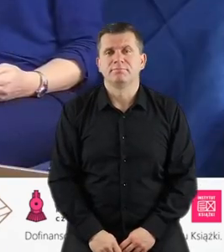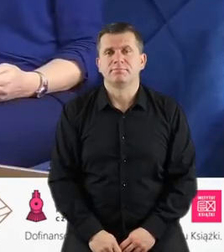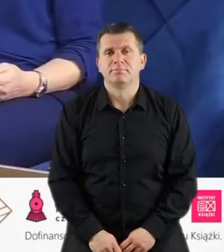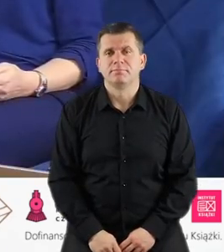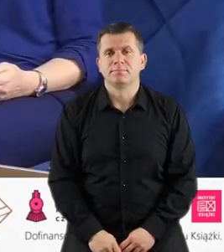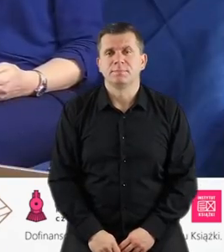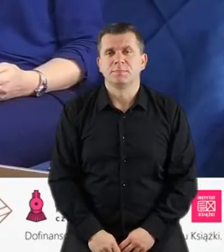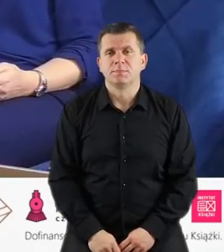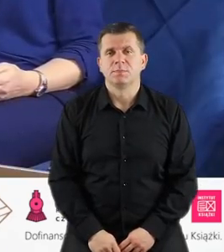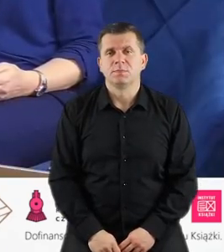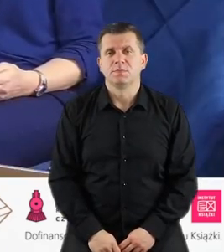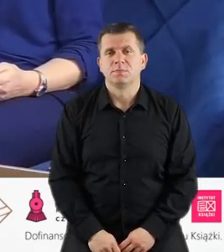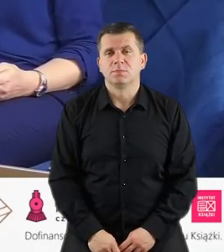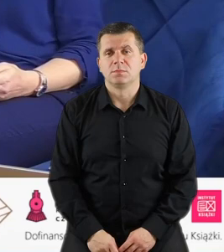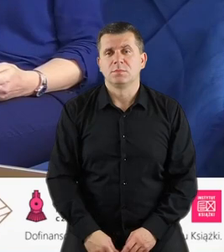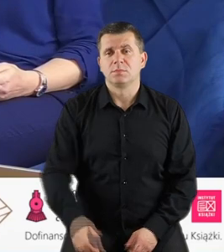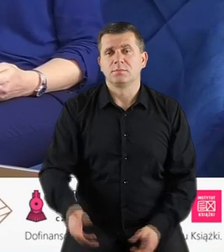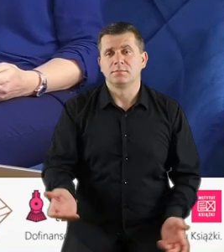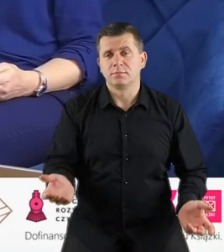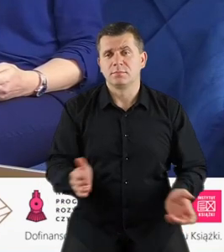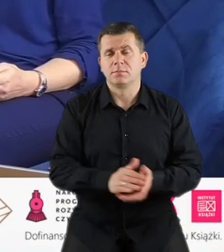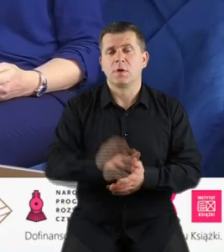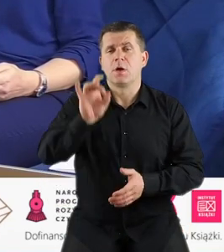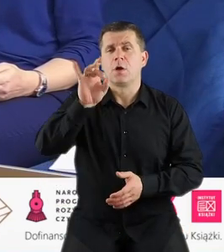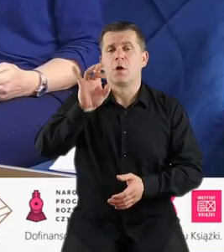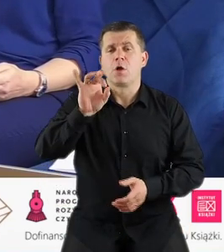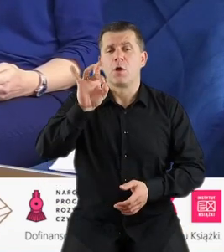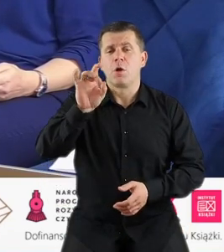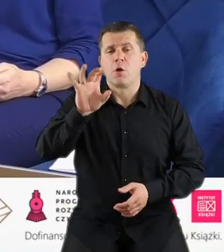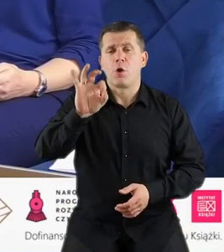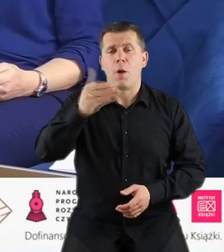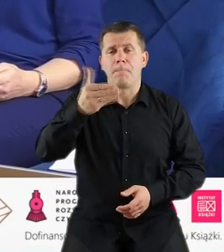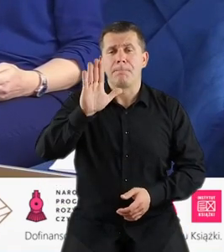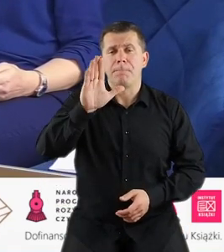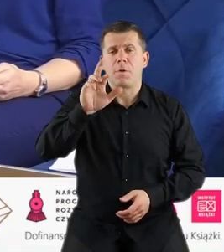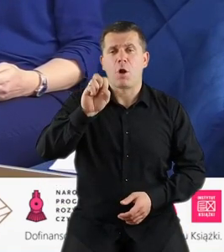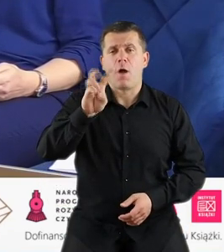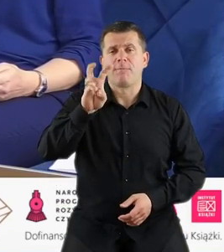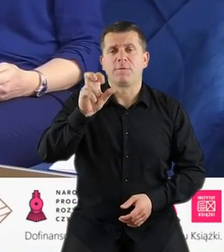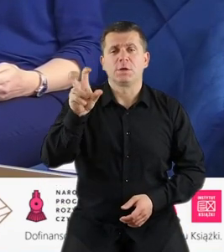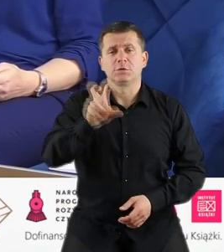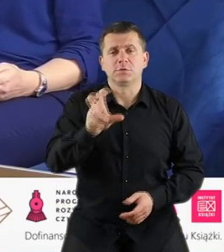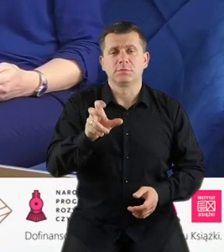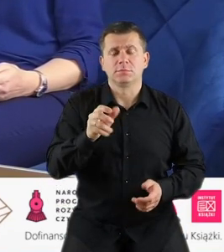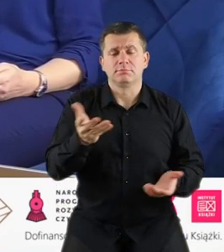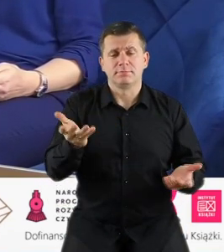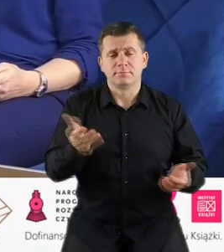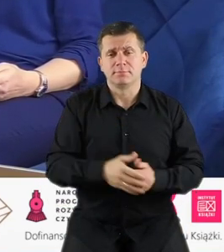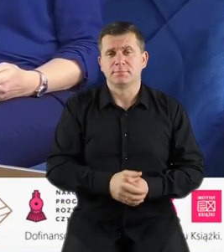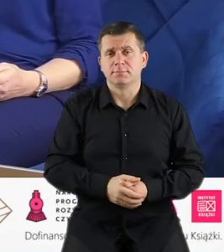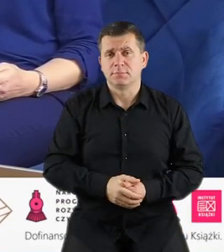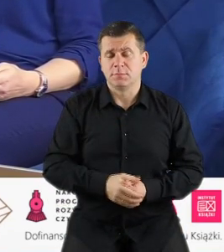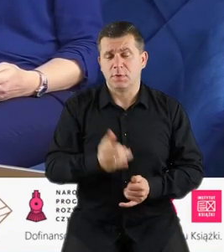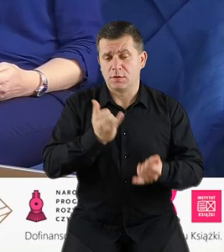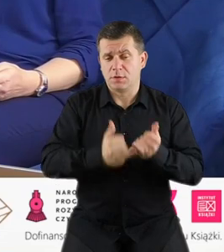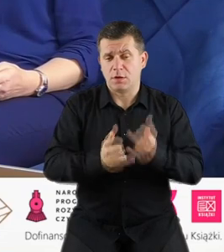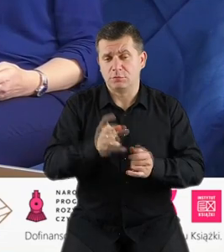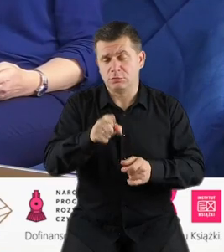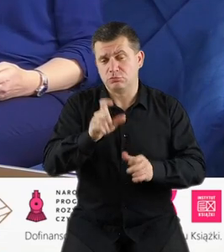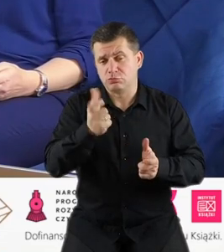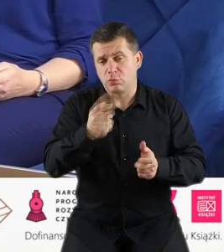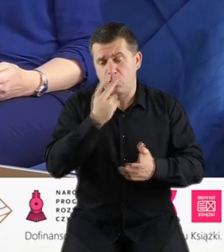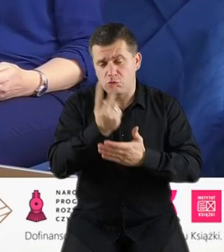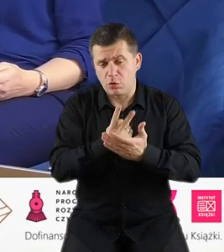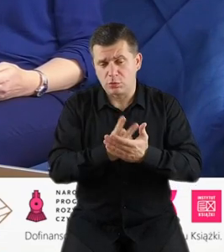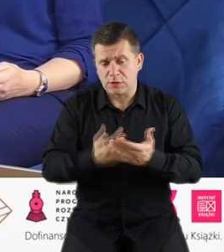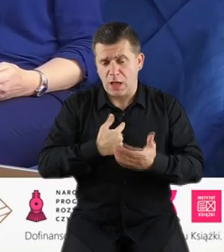Gombrowicz. Oczywiście. Gombrowicz. Naprawdę nie ma tutaj Gombrowicza. I nie ma, być może ktoś się doczyta i to będę bardzo zachwycona.